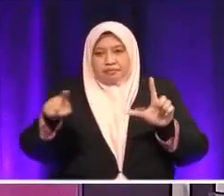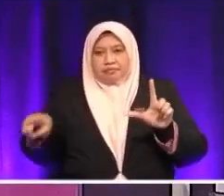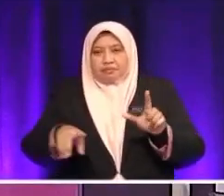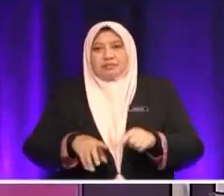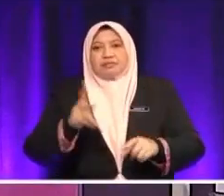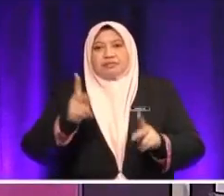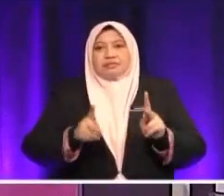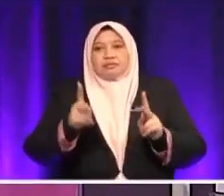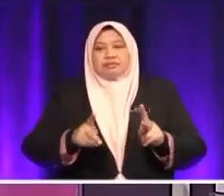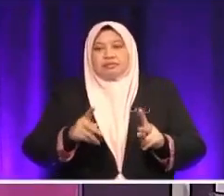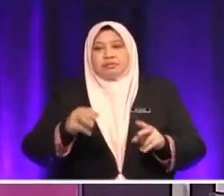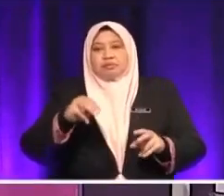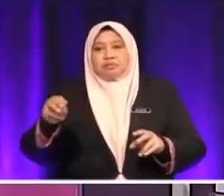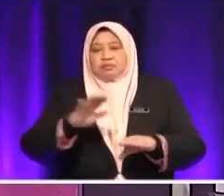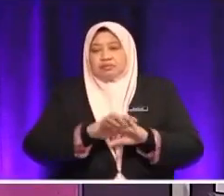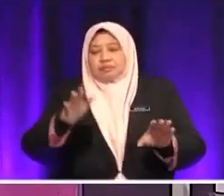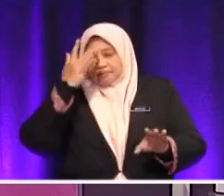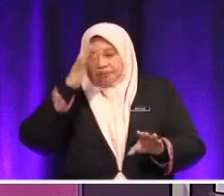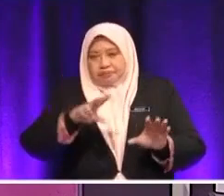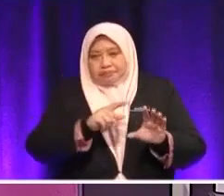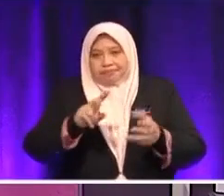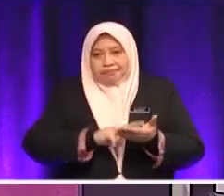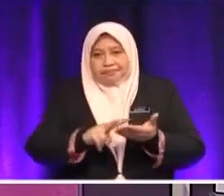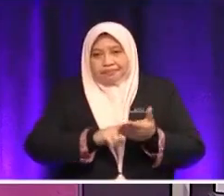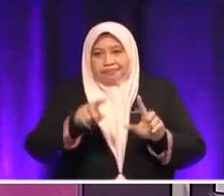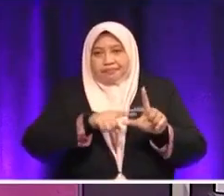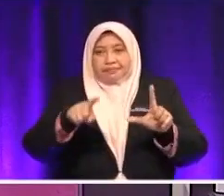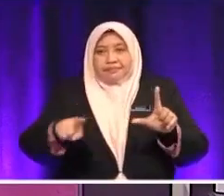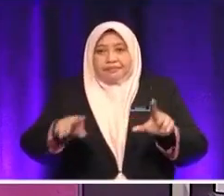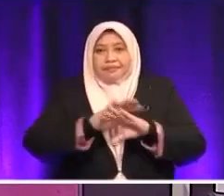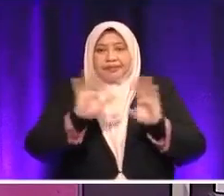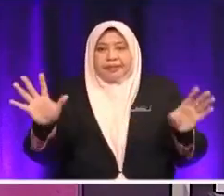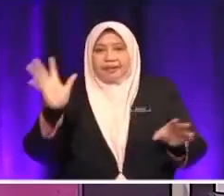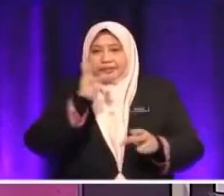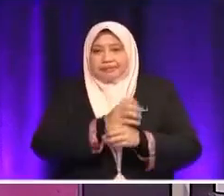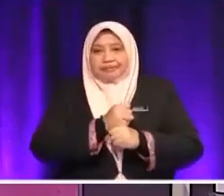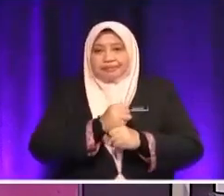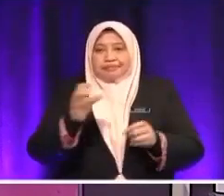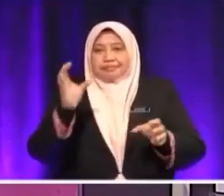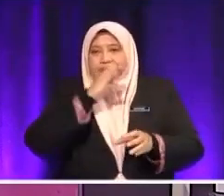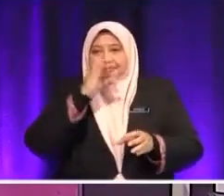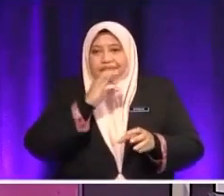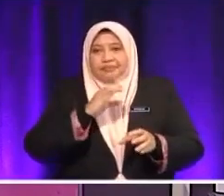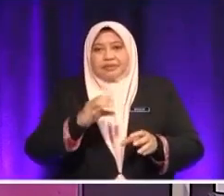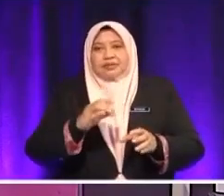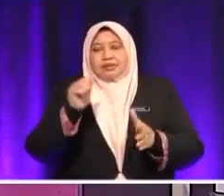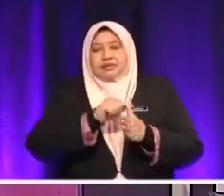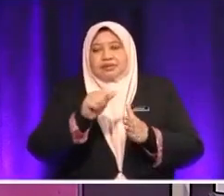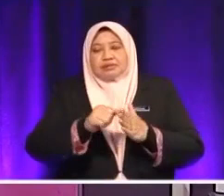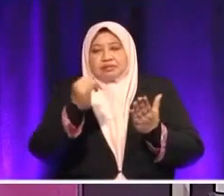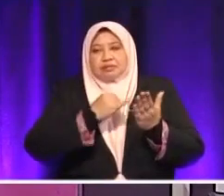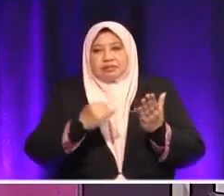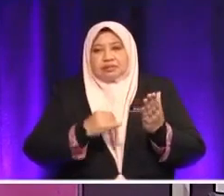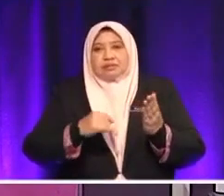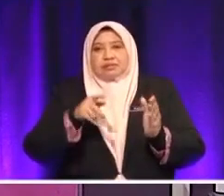ada nilai pun tapi murid tak pandai baca grow murid tak dapat mencari anak melukis kotak dengan tepat ada